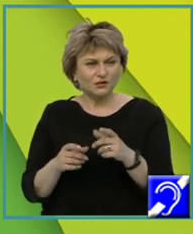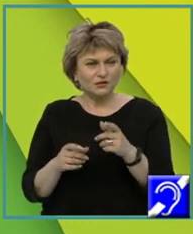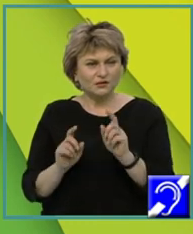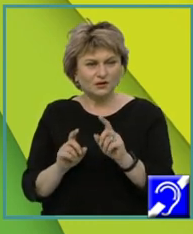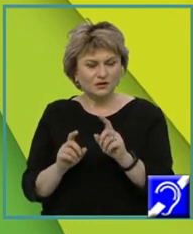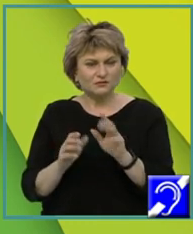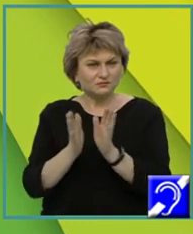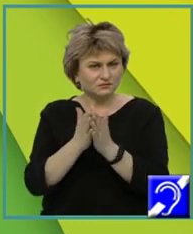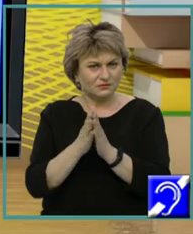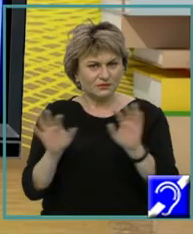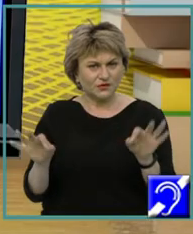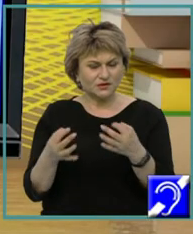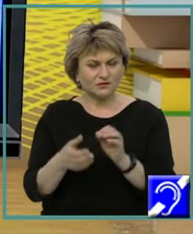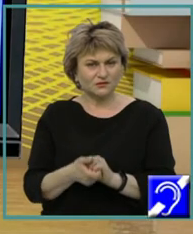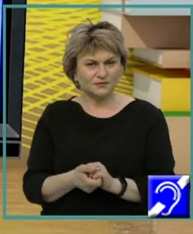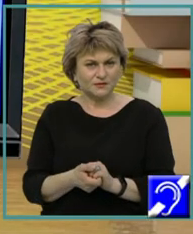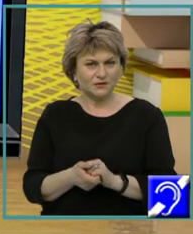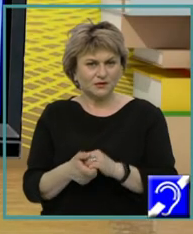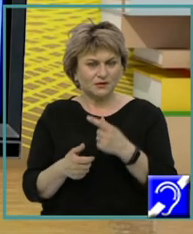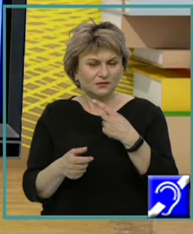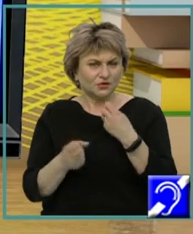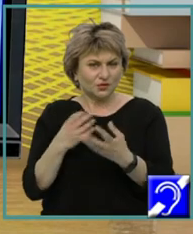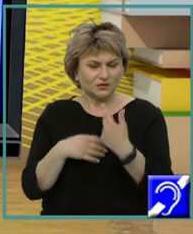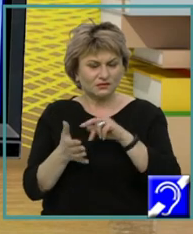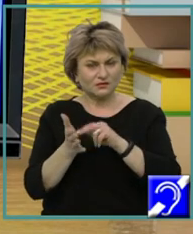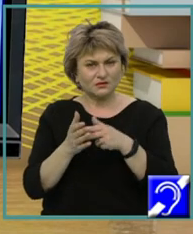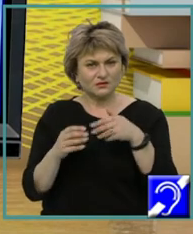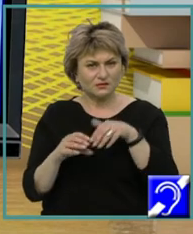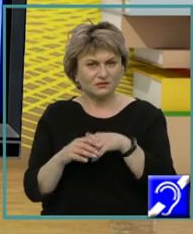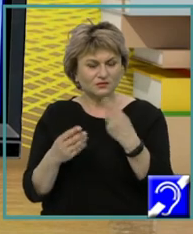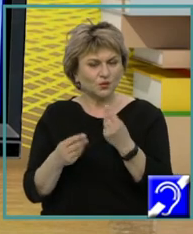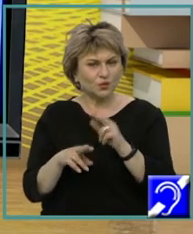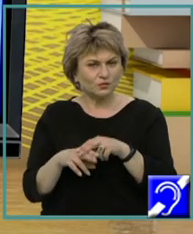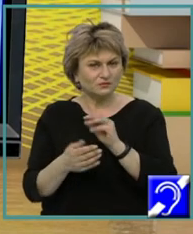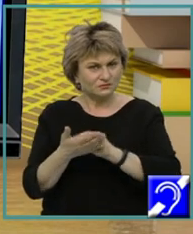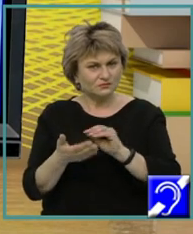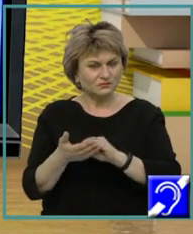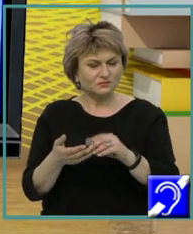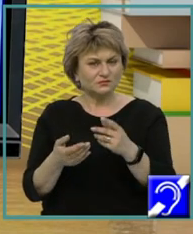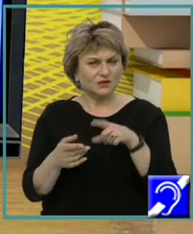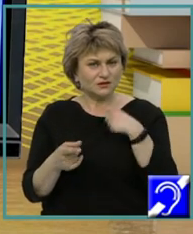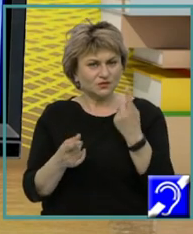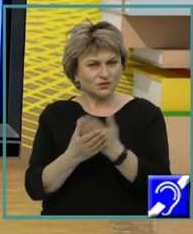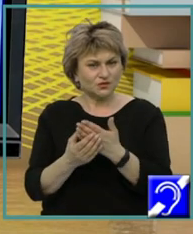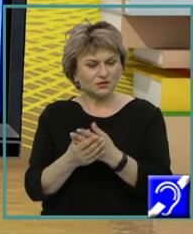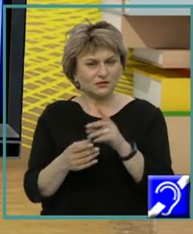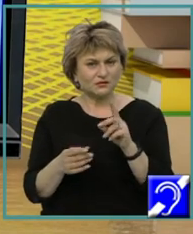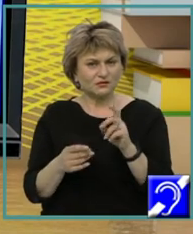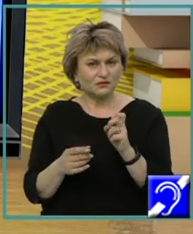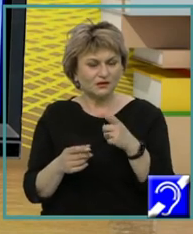romanului Modern noutatea tehnică constă în structura compozițională inedită este un dosar de